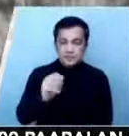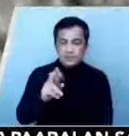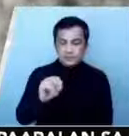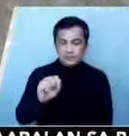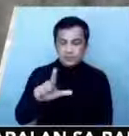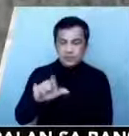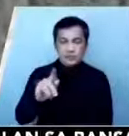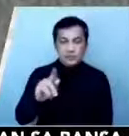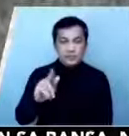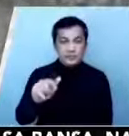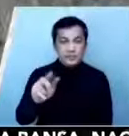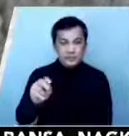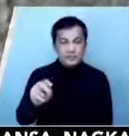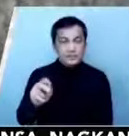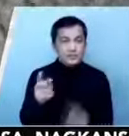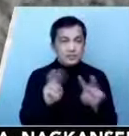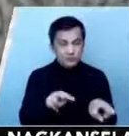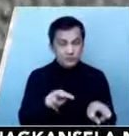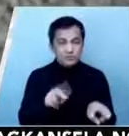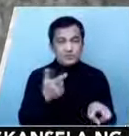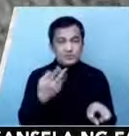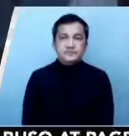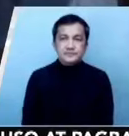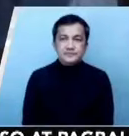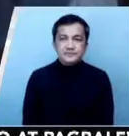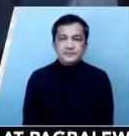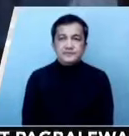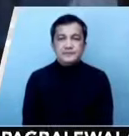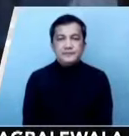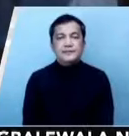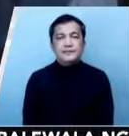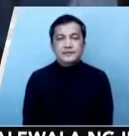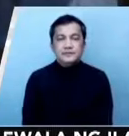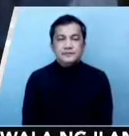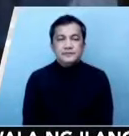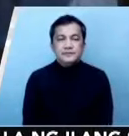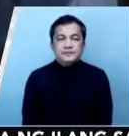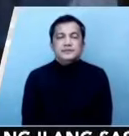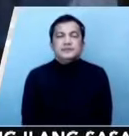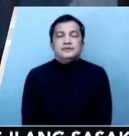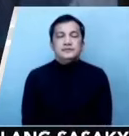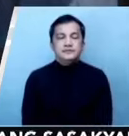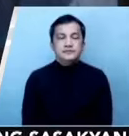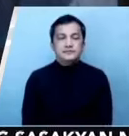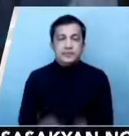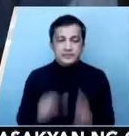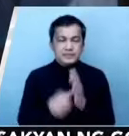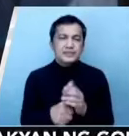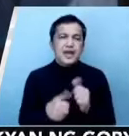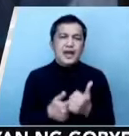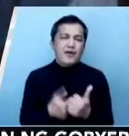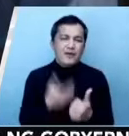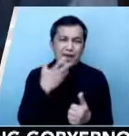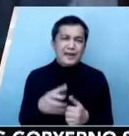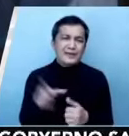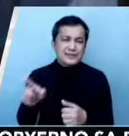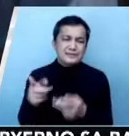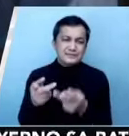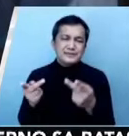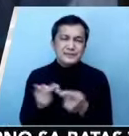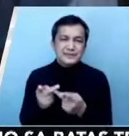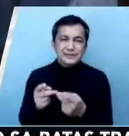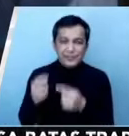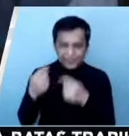Abdurrahman, Nakatuto, 24 Horas. Para idiin kung gaano kainit sa kanilang lugar, tinangkang magluto ng